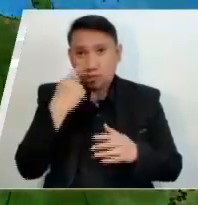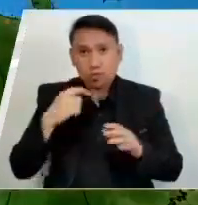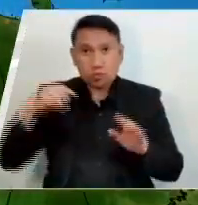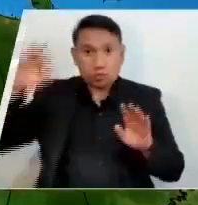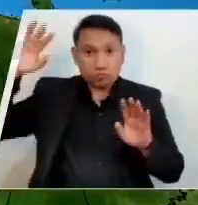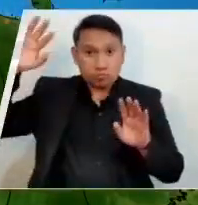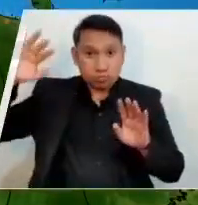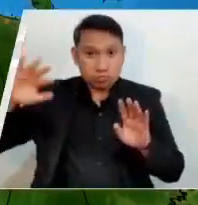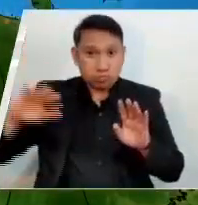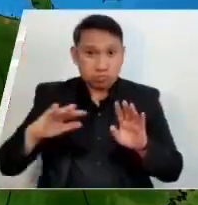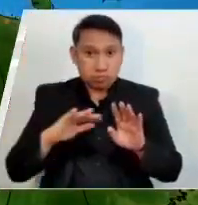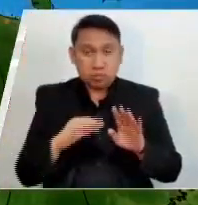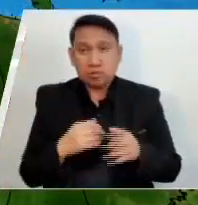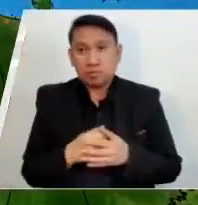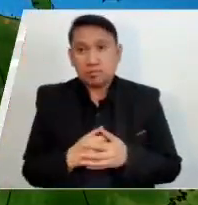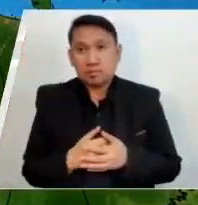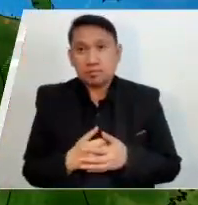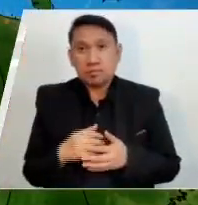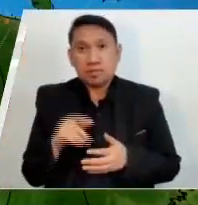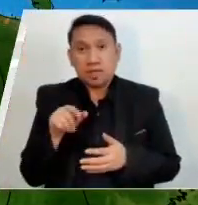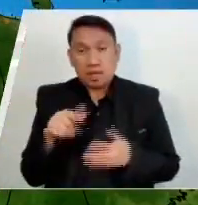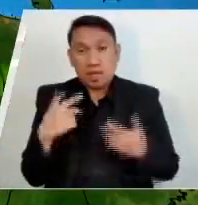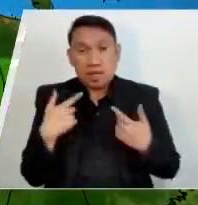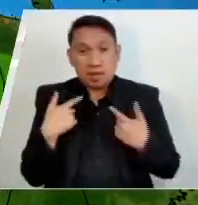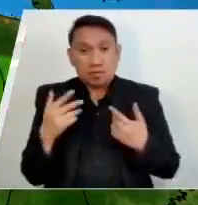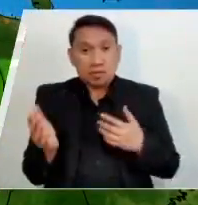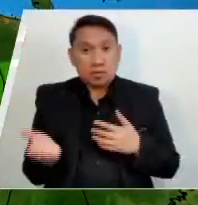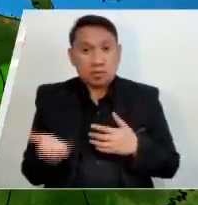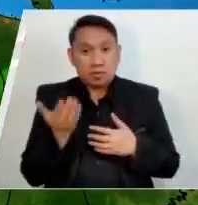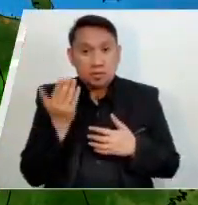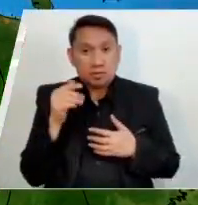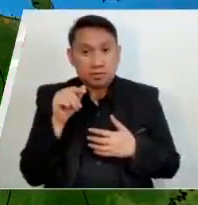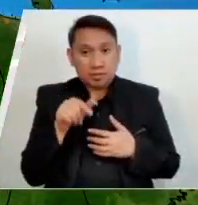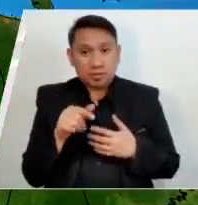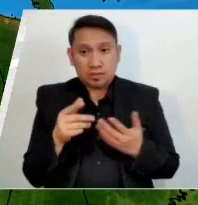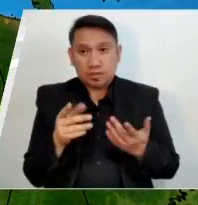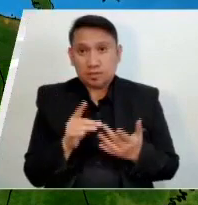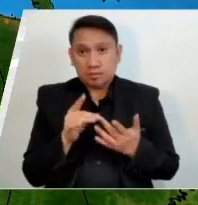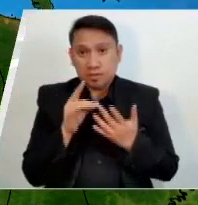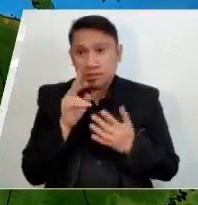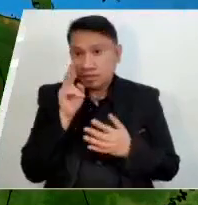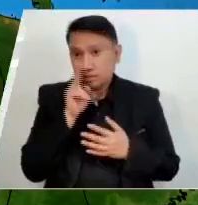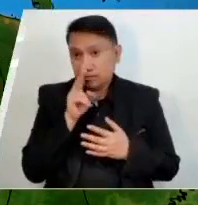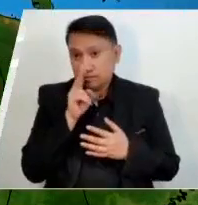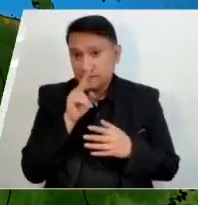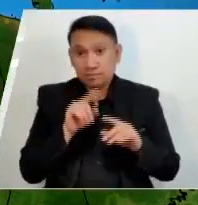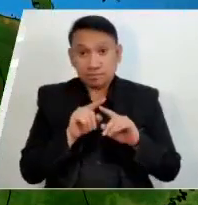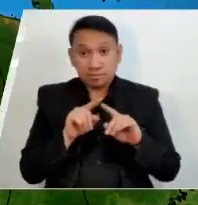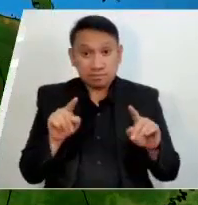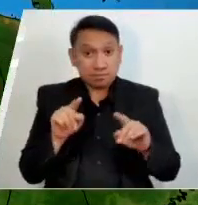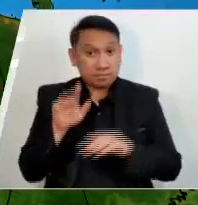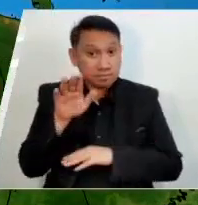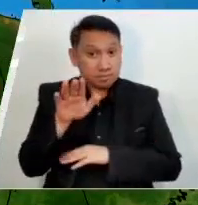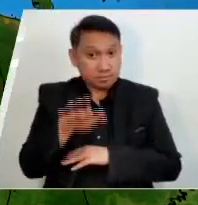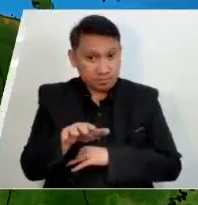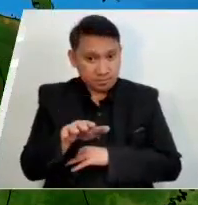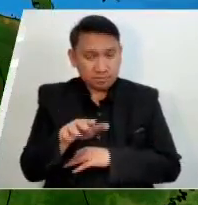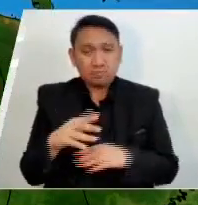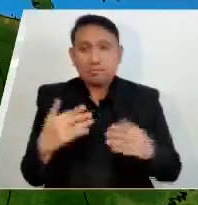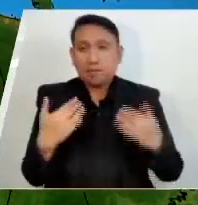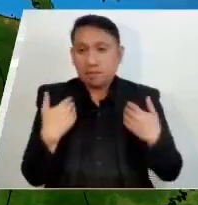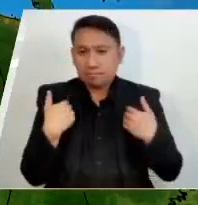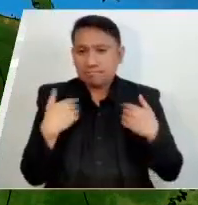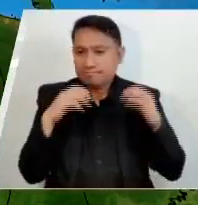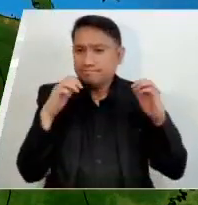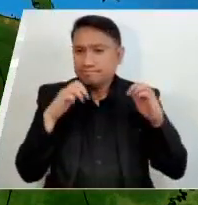Mababa naman ang tsansa ng ulan sa umaga sa malaking bahagi ng Visayas. Pero pagsapit ng hapon, asahan ang pag-ulan sa